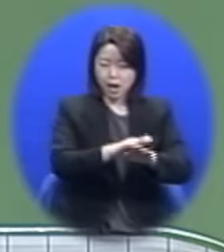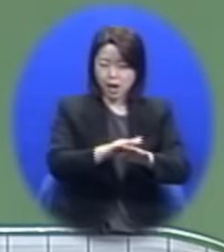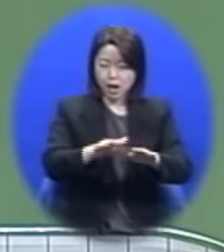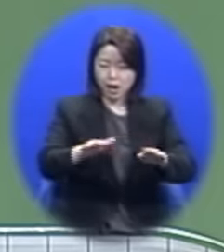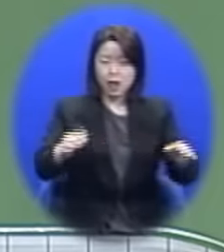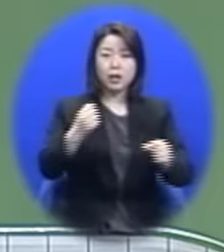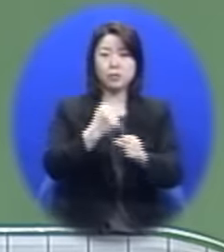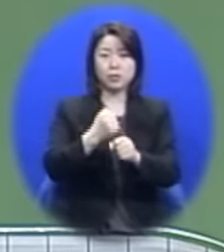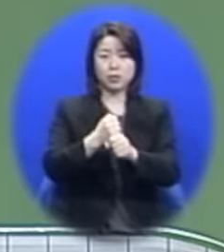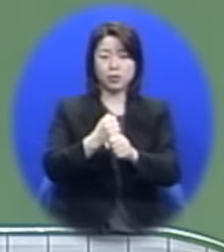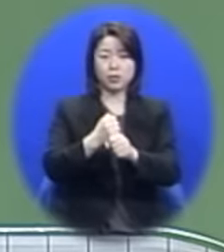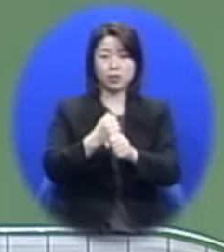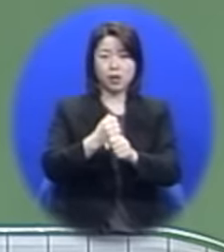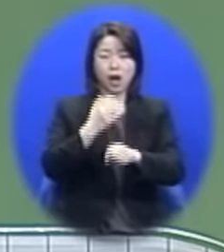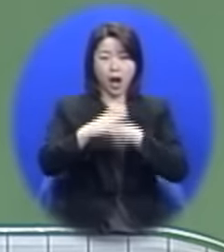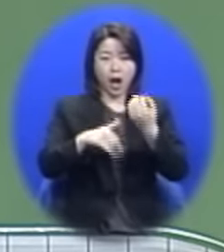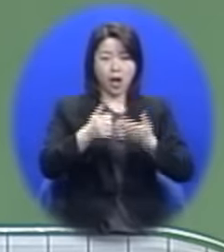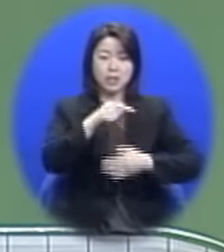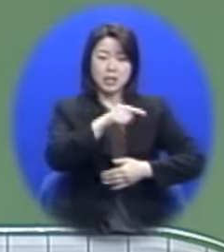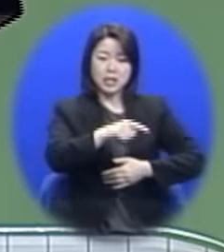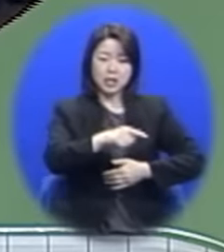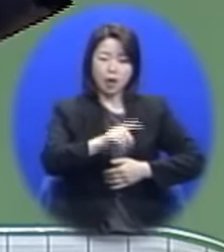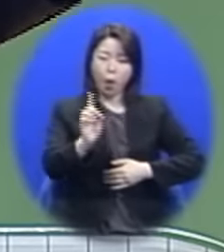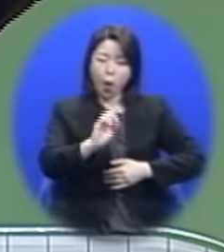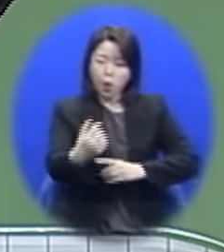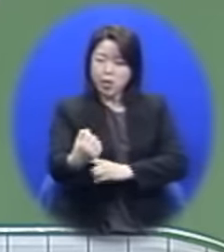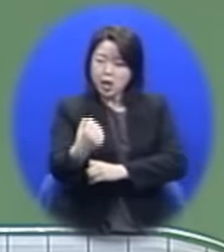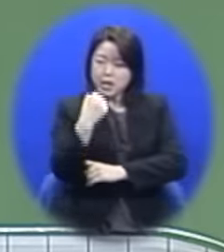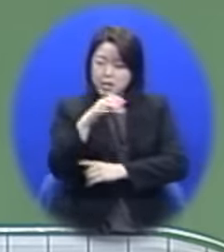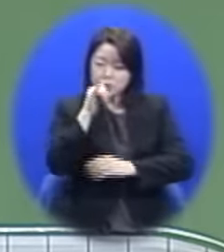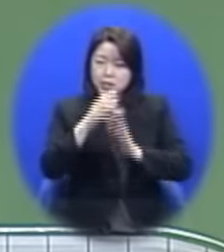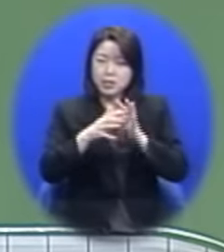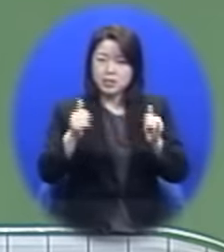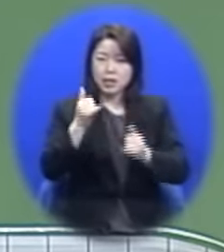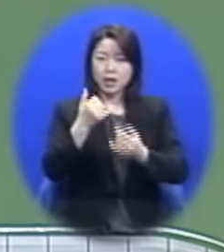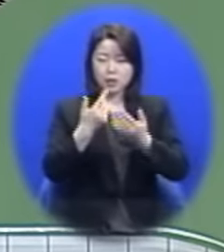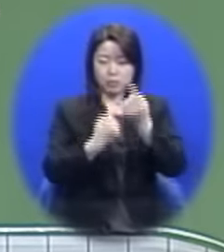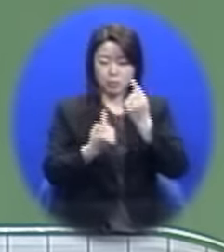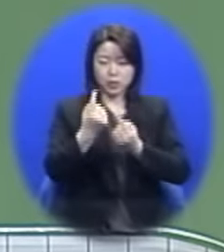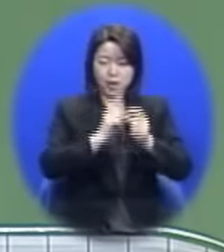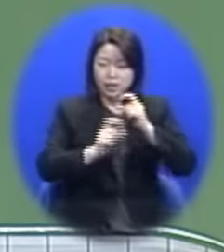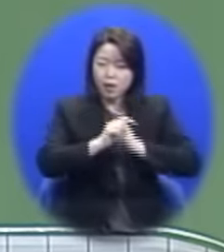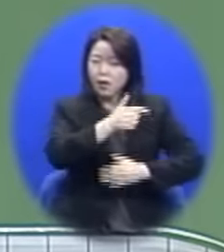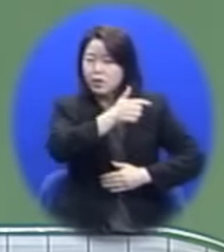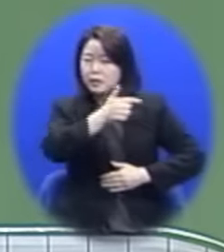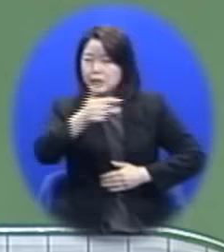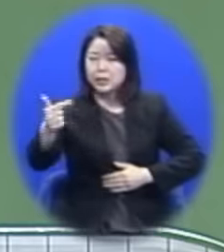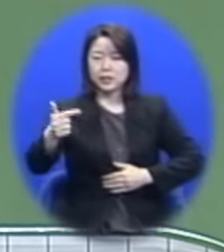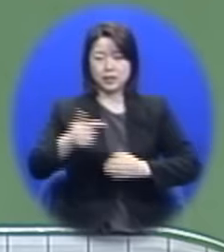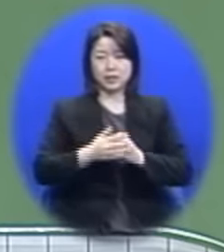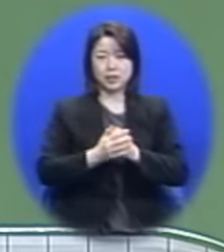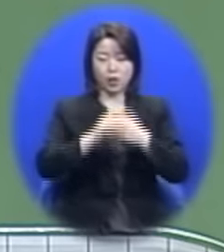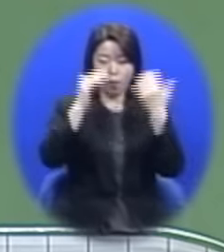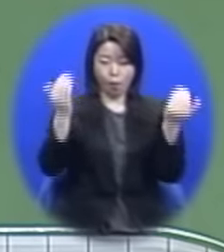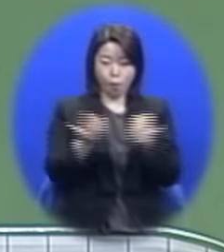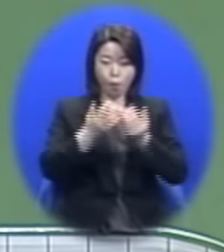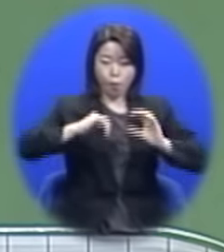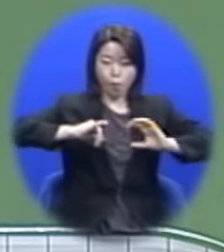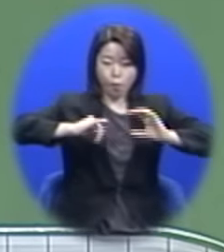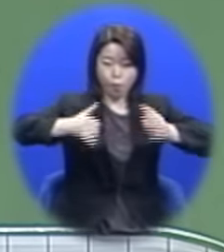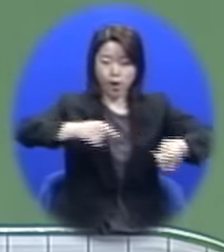하나님이 이 세상에 어떤 세력보다도 어떤 힘 있는 자보다 더 크신 하나님, 온 세상을 다스리시는